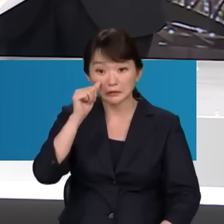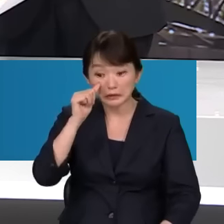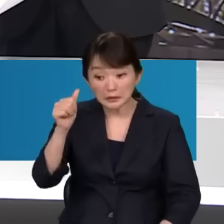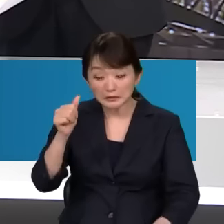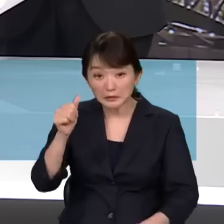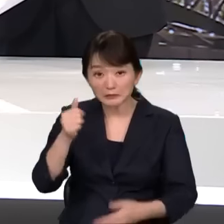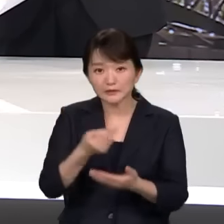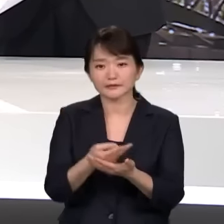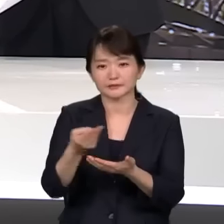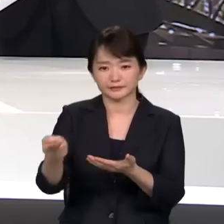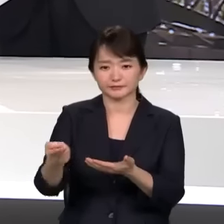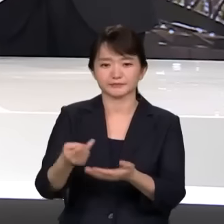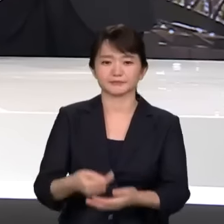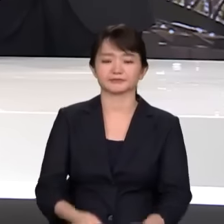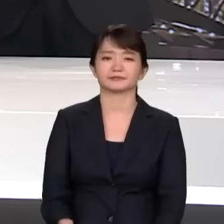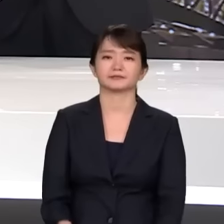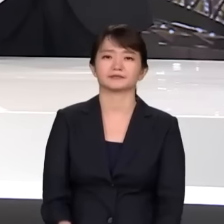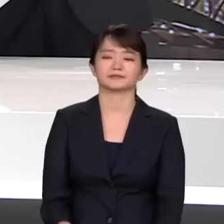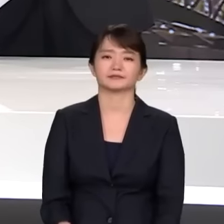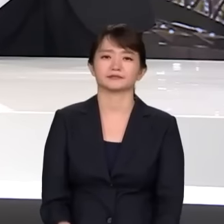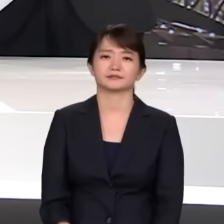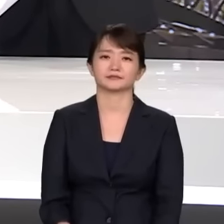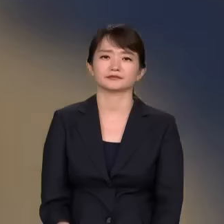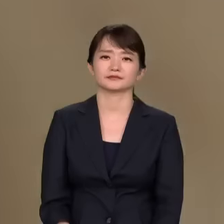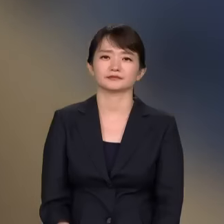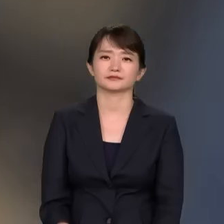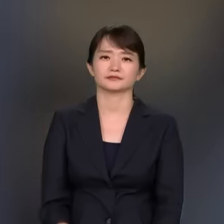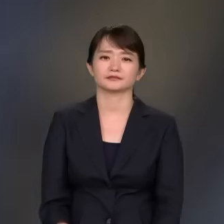퇴원합니다. 이 과정을 정영재 기자가 전합니다.